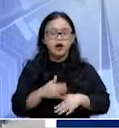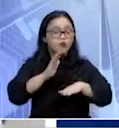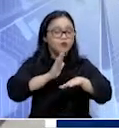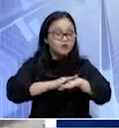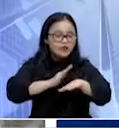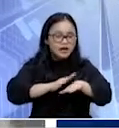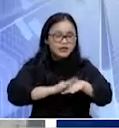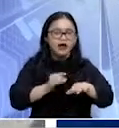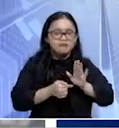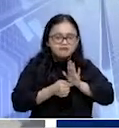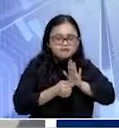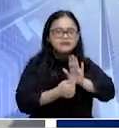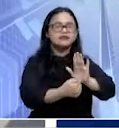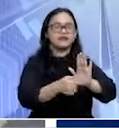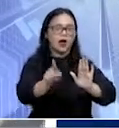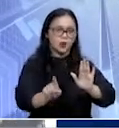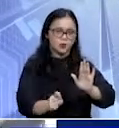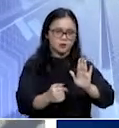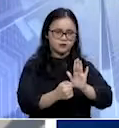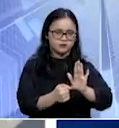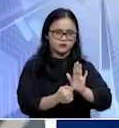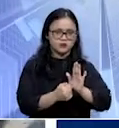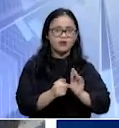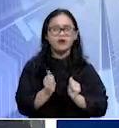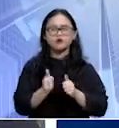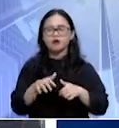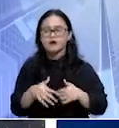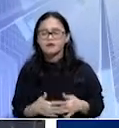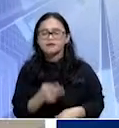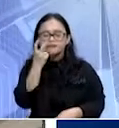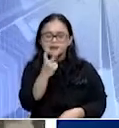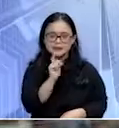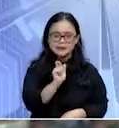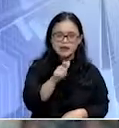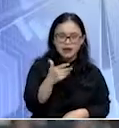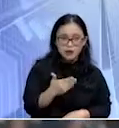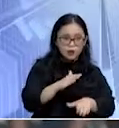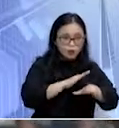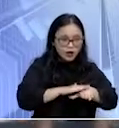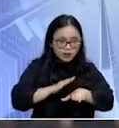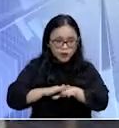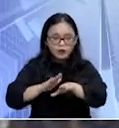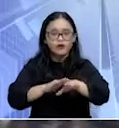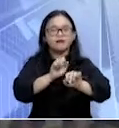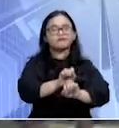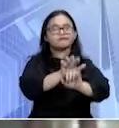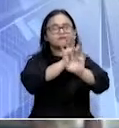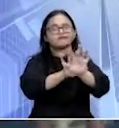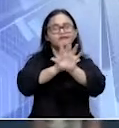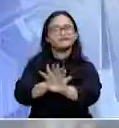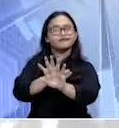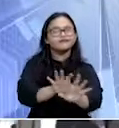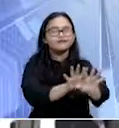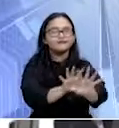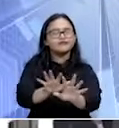mengedepankan kearifan lokal. Bagaimana kita bisa mengemas atraksi-atraksi budaya di daerah lebih baik